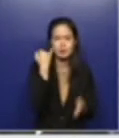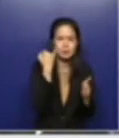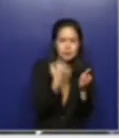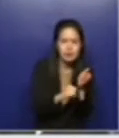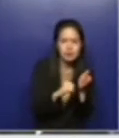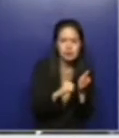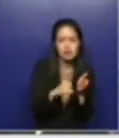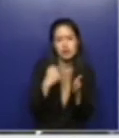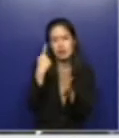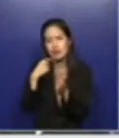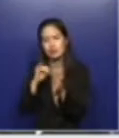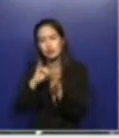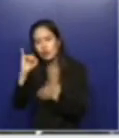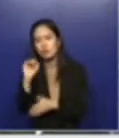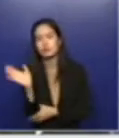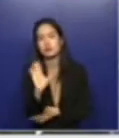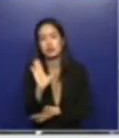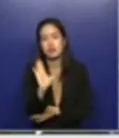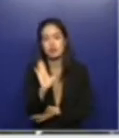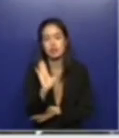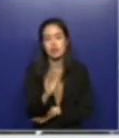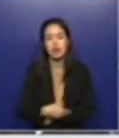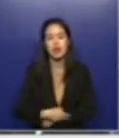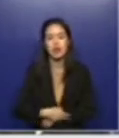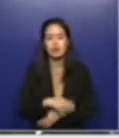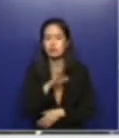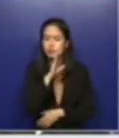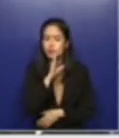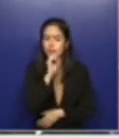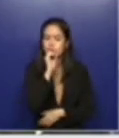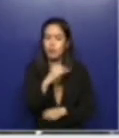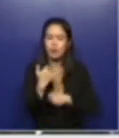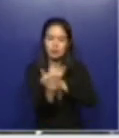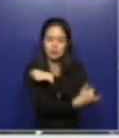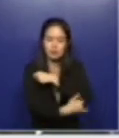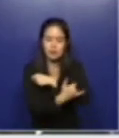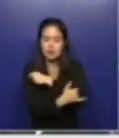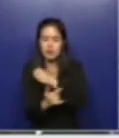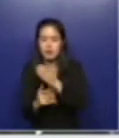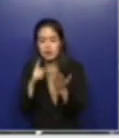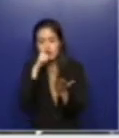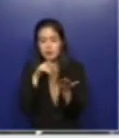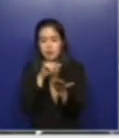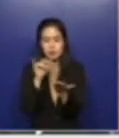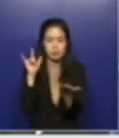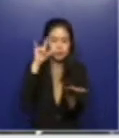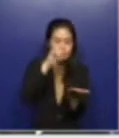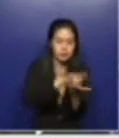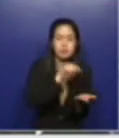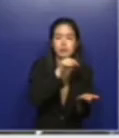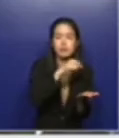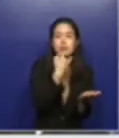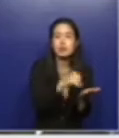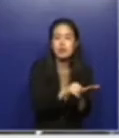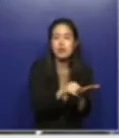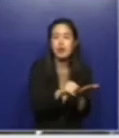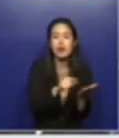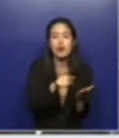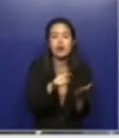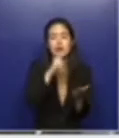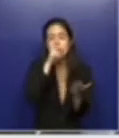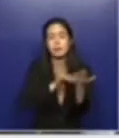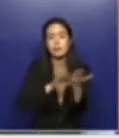ทษบอกว่าเมื่อมันมาจากต่างประเทศก็ปิดติไม่อนุญาตให้เข้าประเทศอันนี้ผมไม่เห็นด้วย